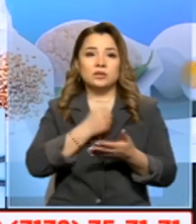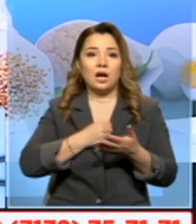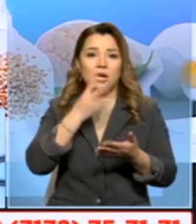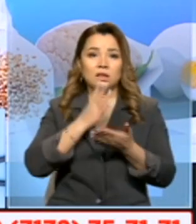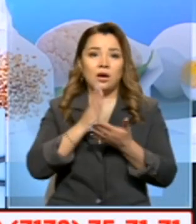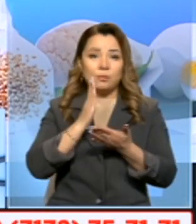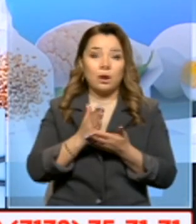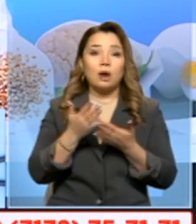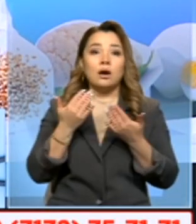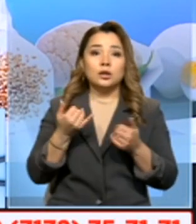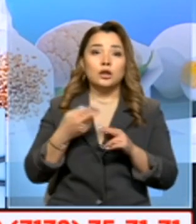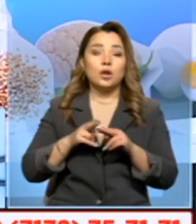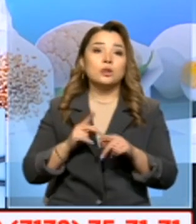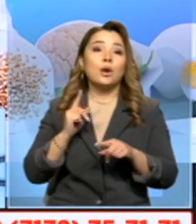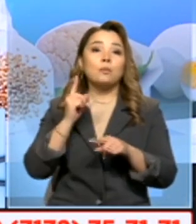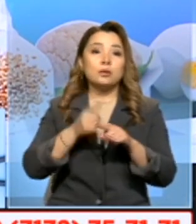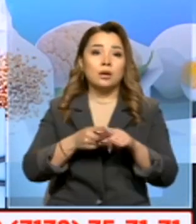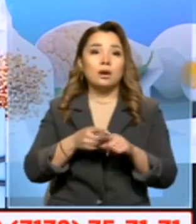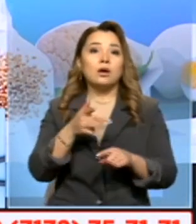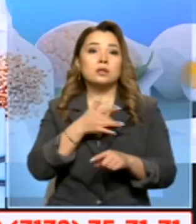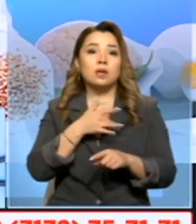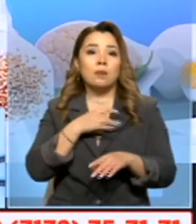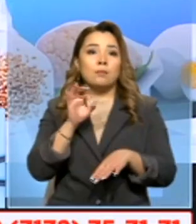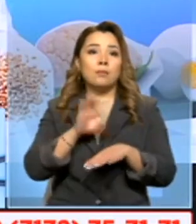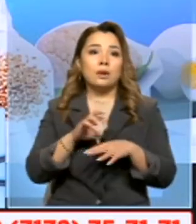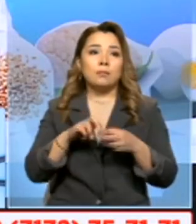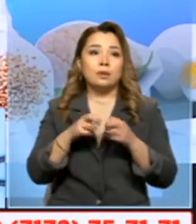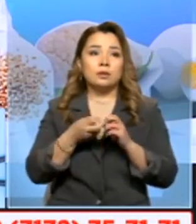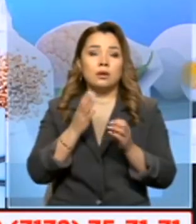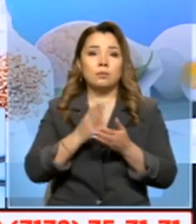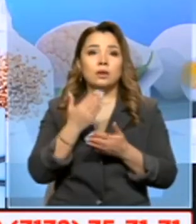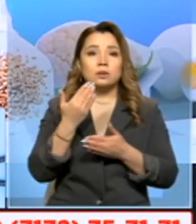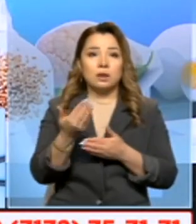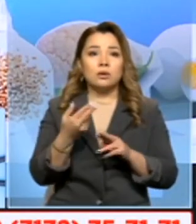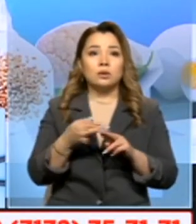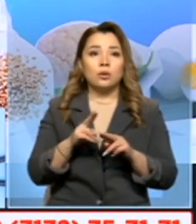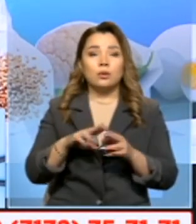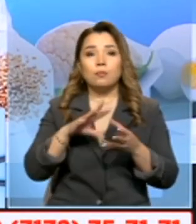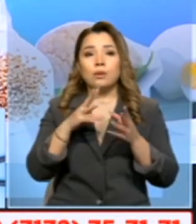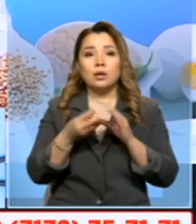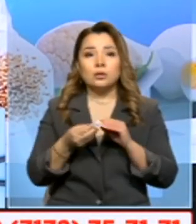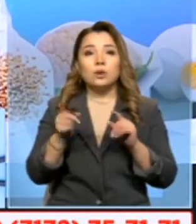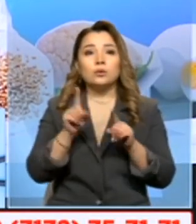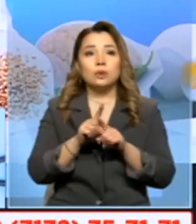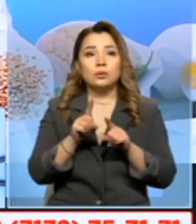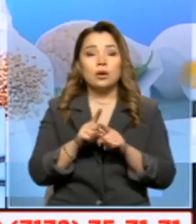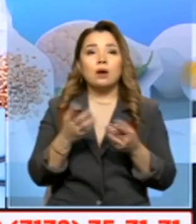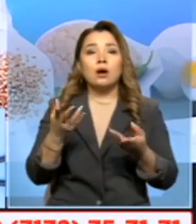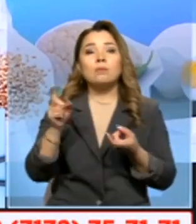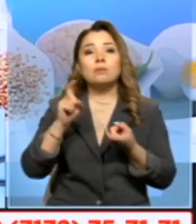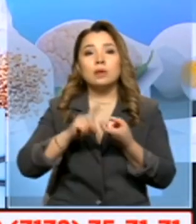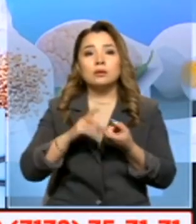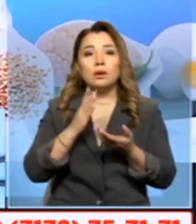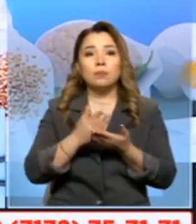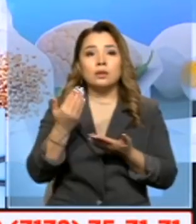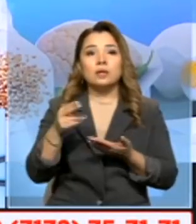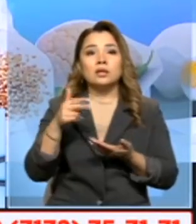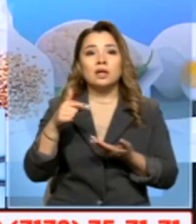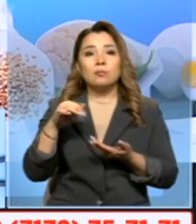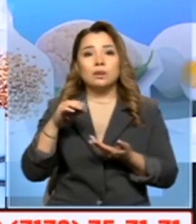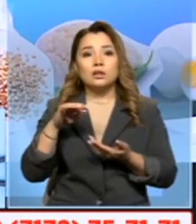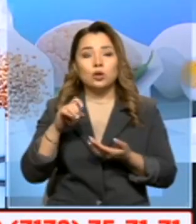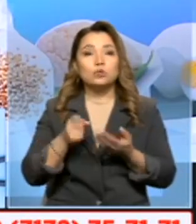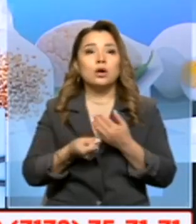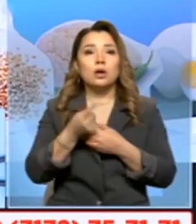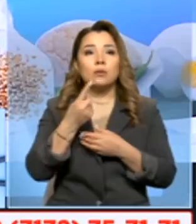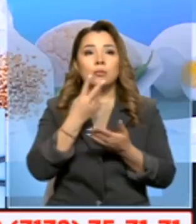менде еще қазір дополнительный порог сердца деп қойылды маған осы не. Соның бәрі арасында қандай байланыс бар? Вообще гипотиреоз деген ол